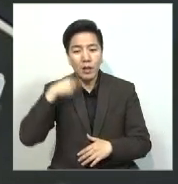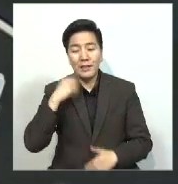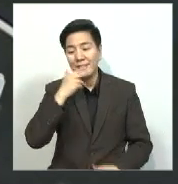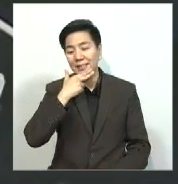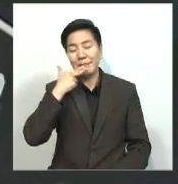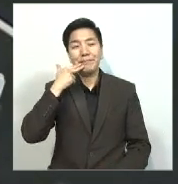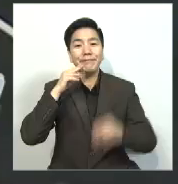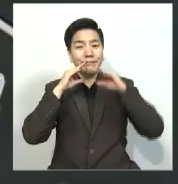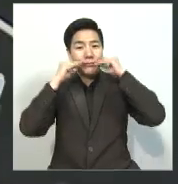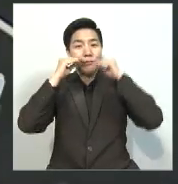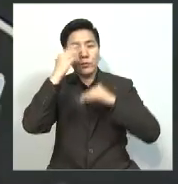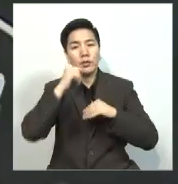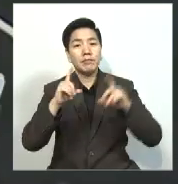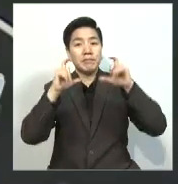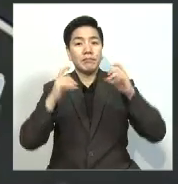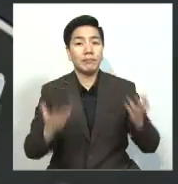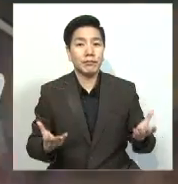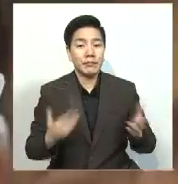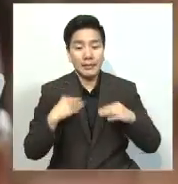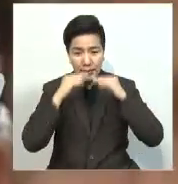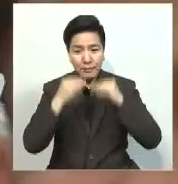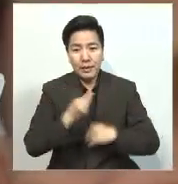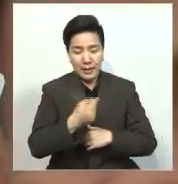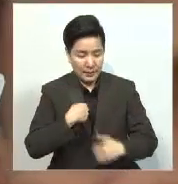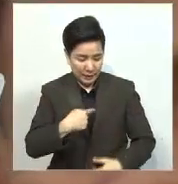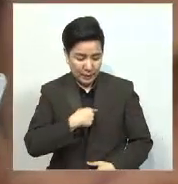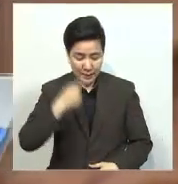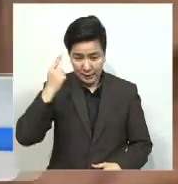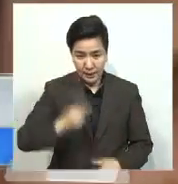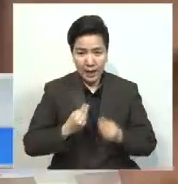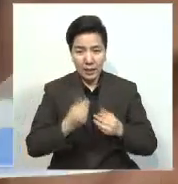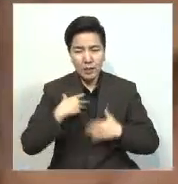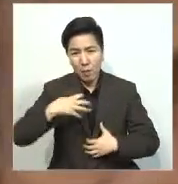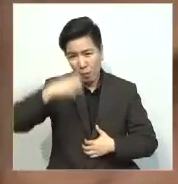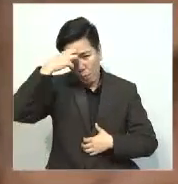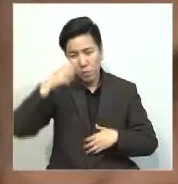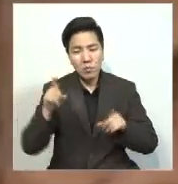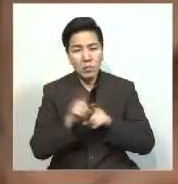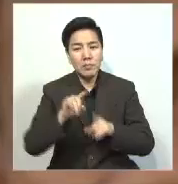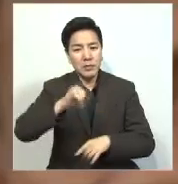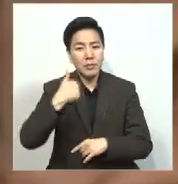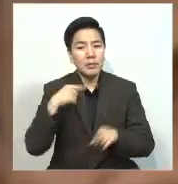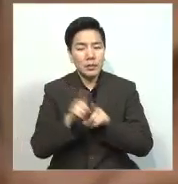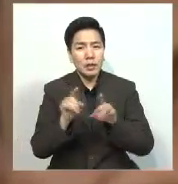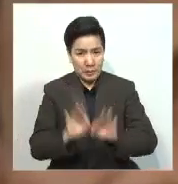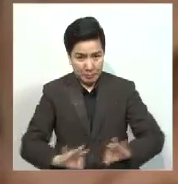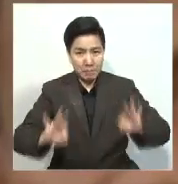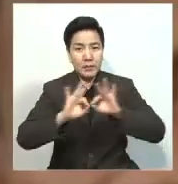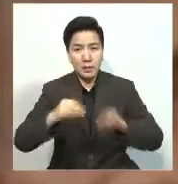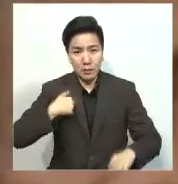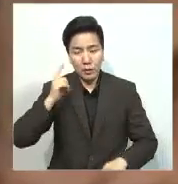สวยๆก็มีใช่ไหมยิ้มให้เราทุกคนเนี่ยจริงใจไอ้โมโหเนี่ยมันบางทีมันก็จำไปนะโมโห